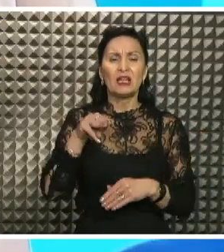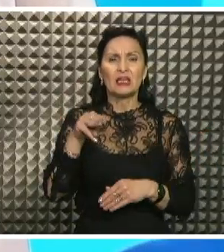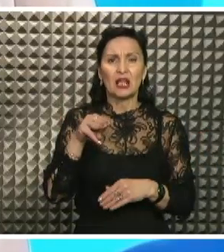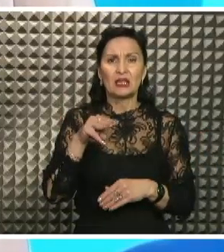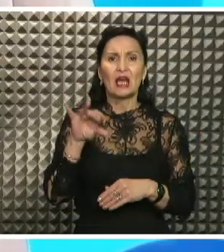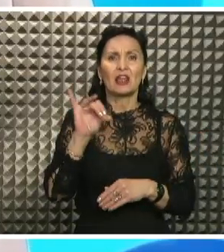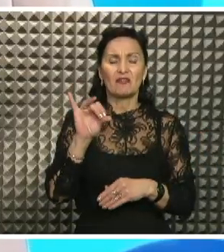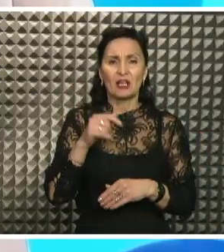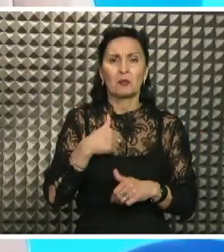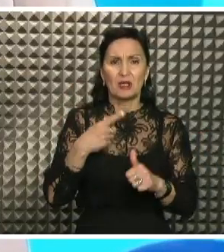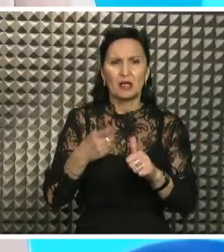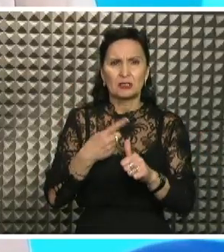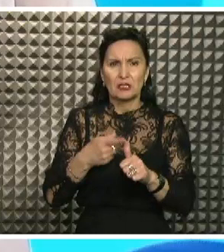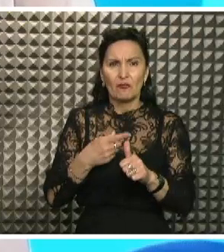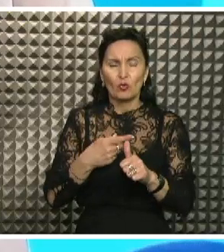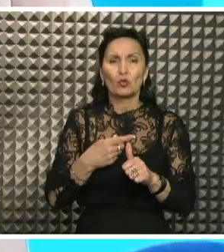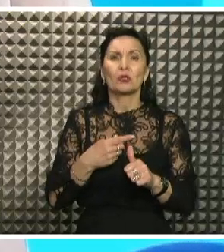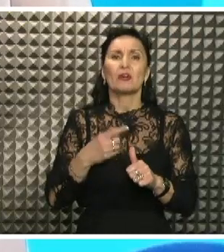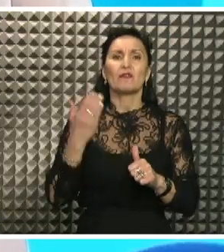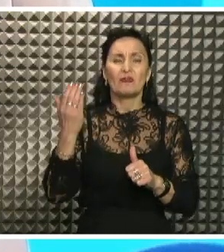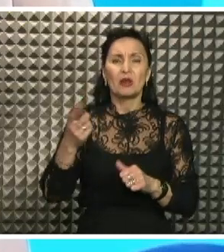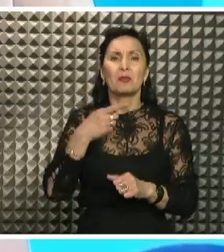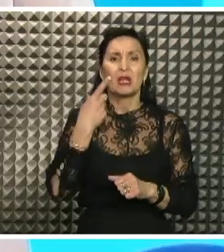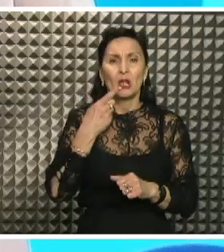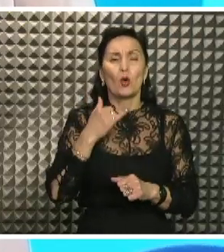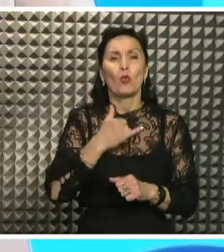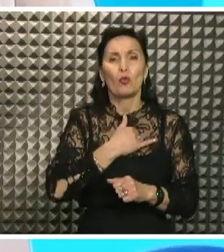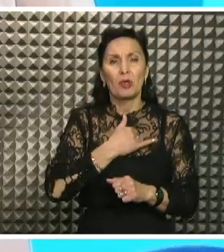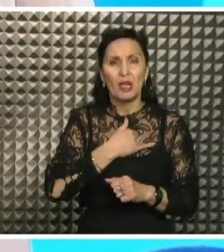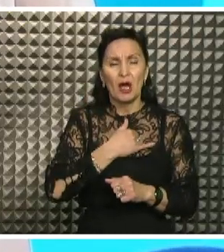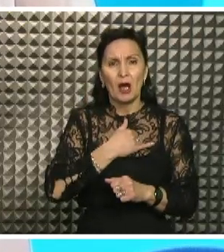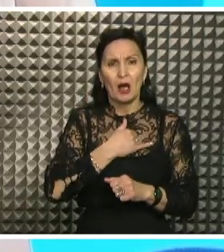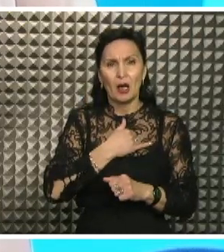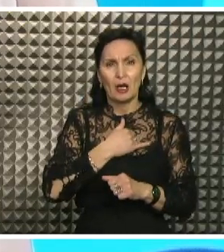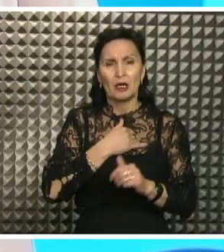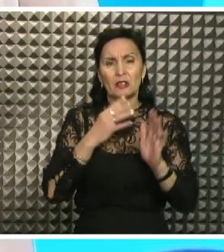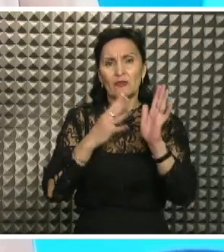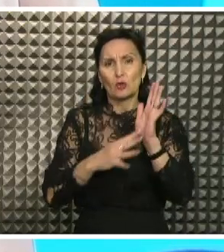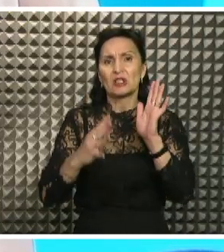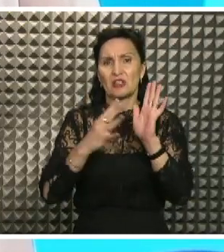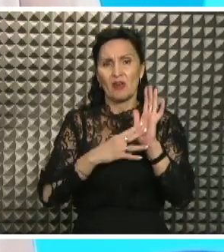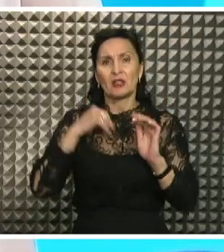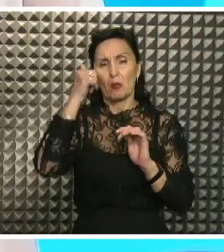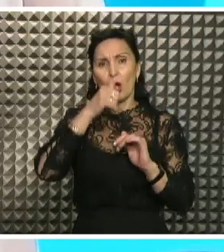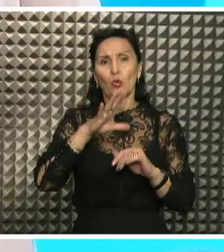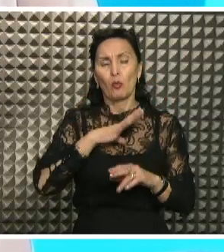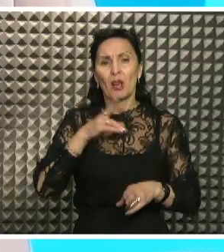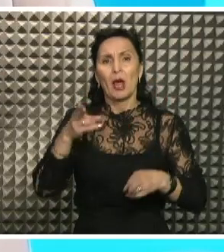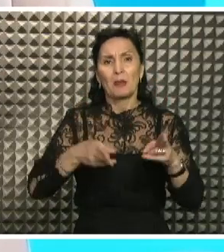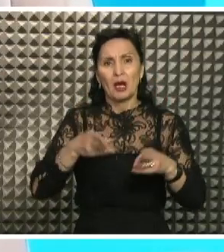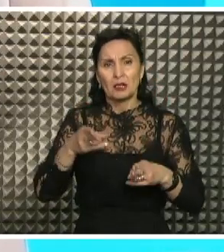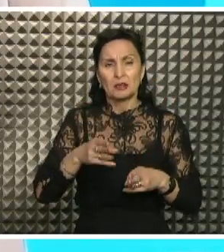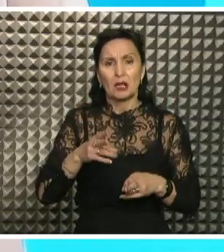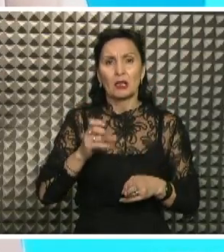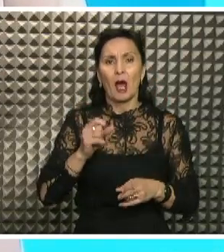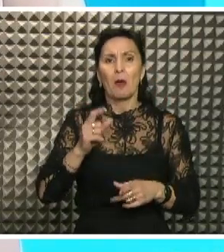Ивановна меня зовут. Очень приятно. Вот вы передали, значит, у меня... В 99-м году была операция на